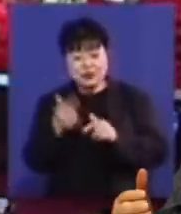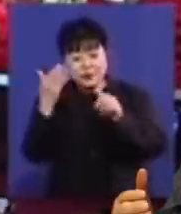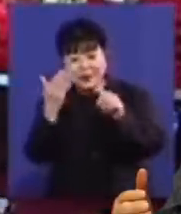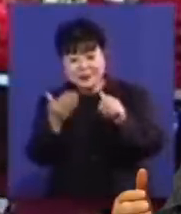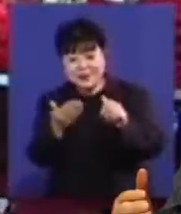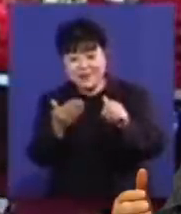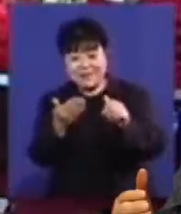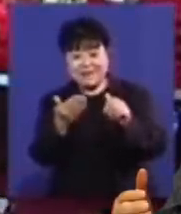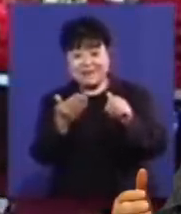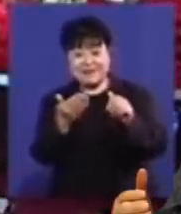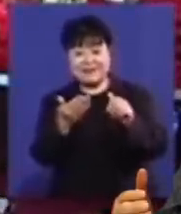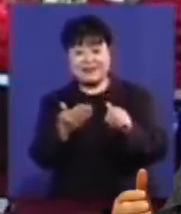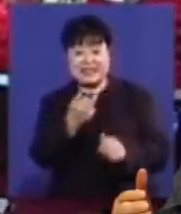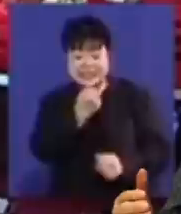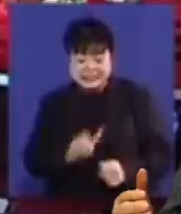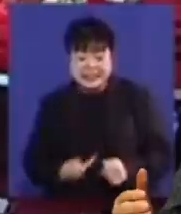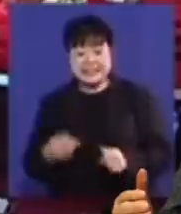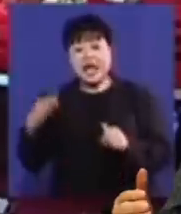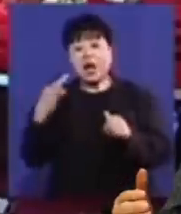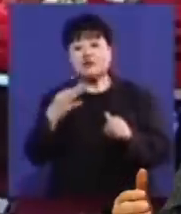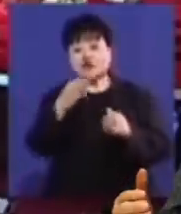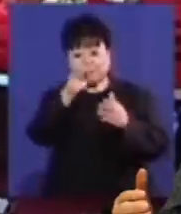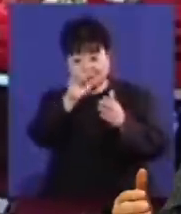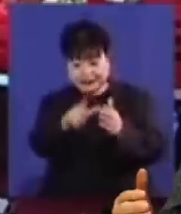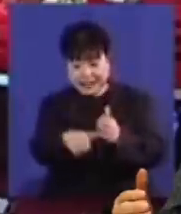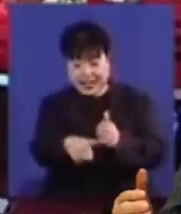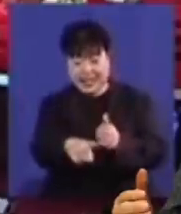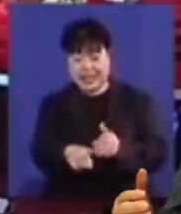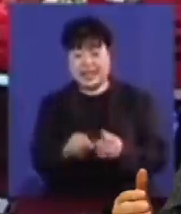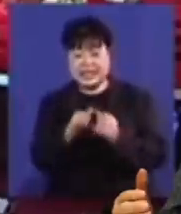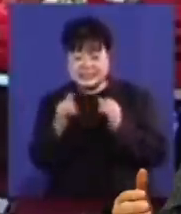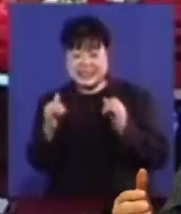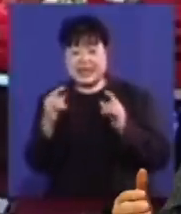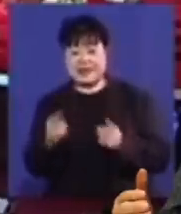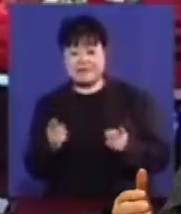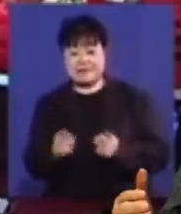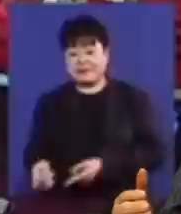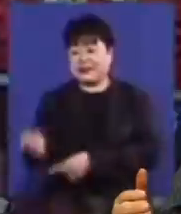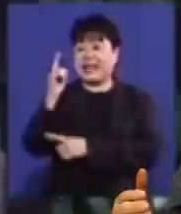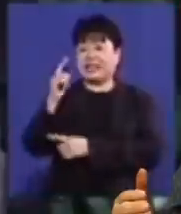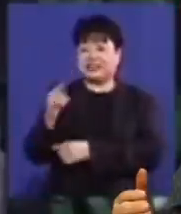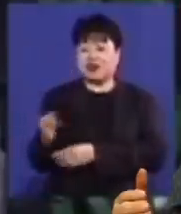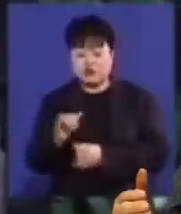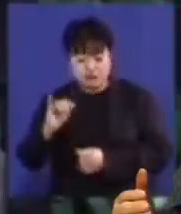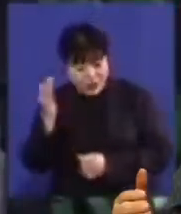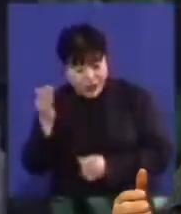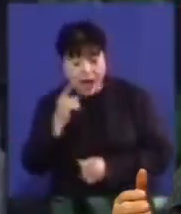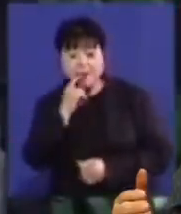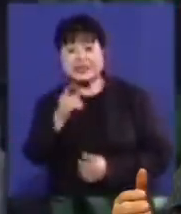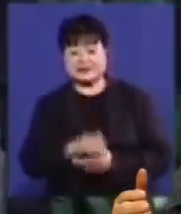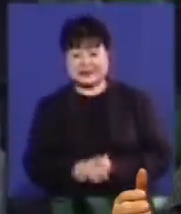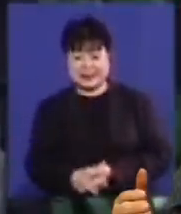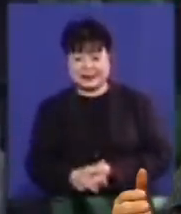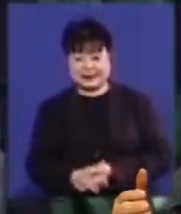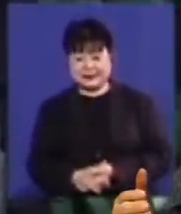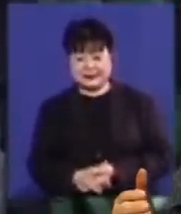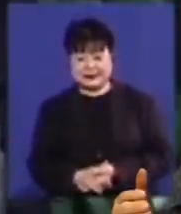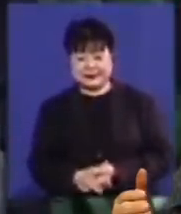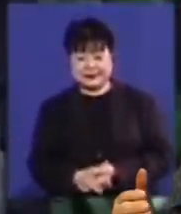예수님께서는 제자들을 부르실 때 그들이 사람을 낚는 어부가 되게 하려고 부르셨습니다.